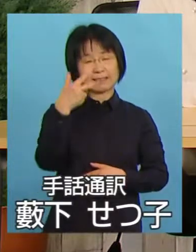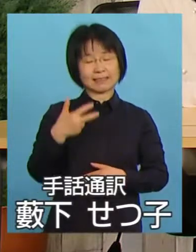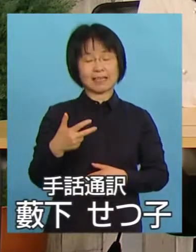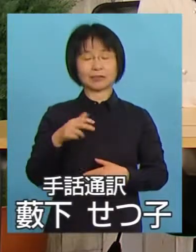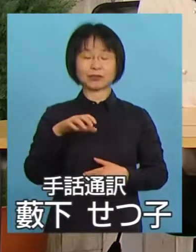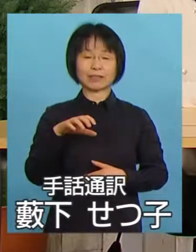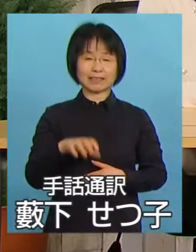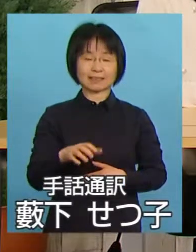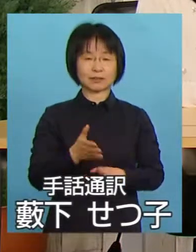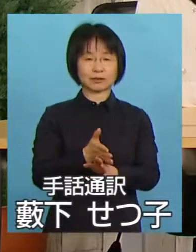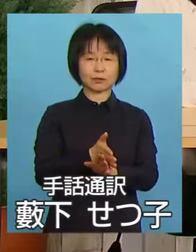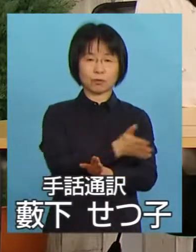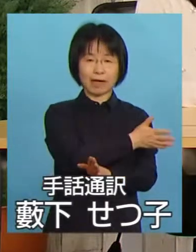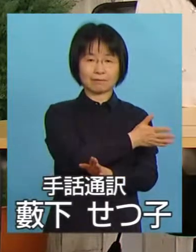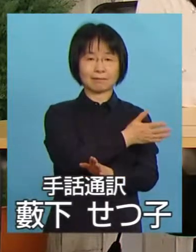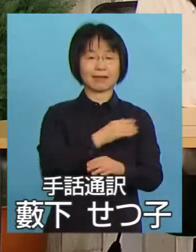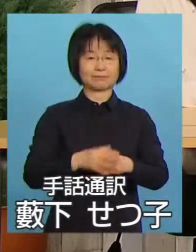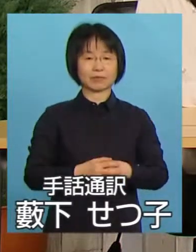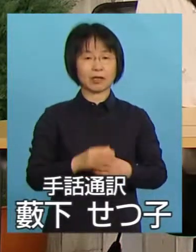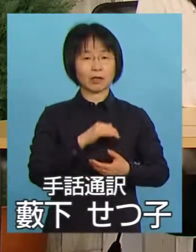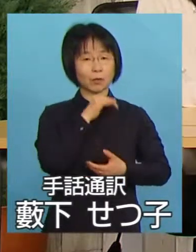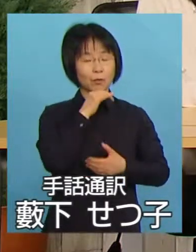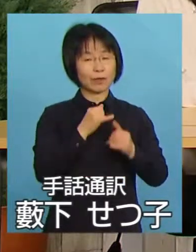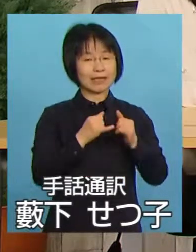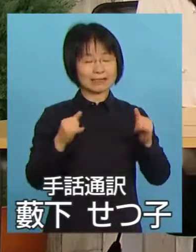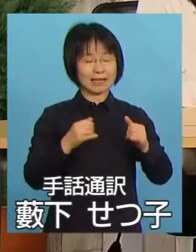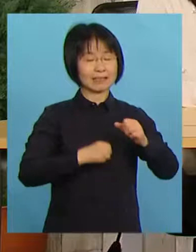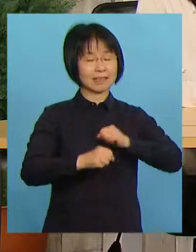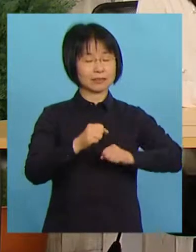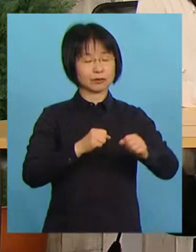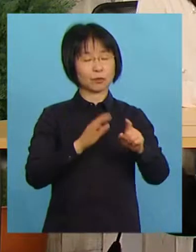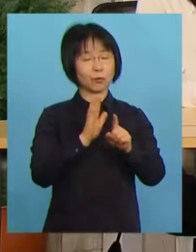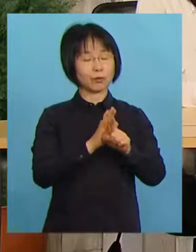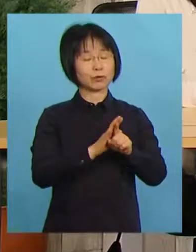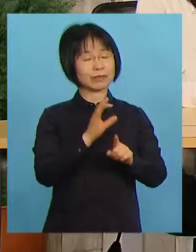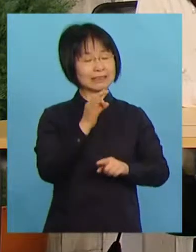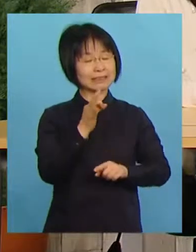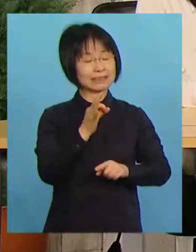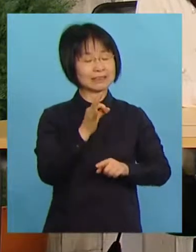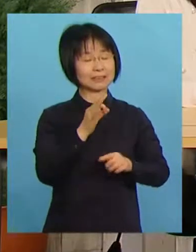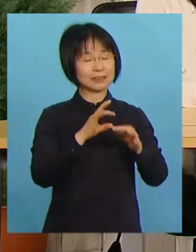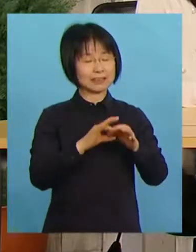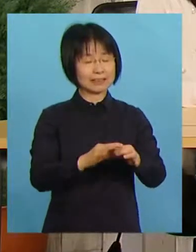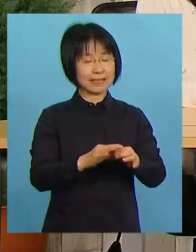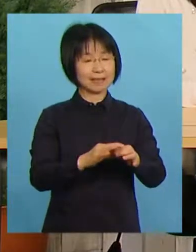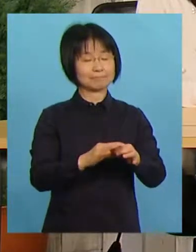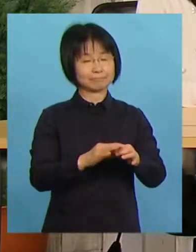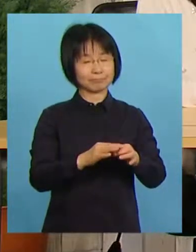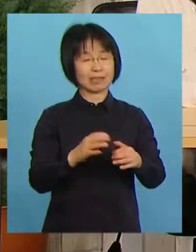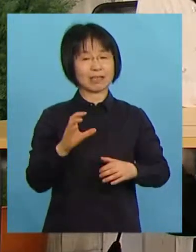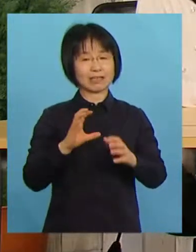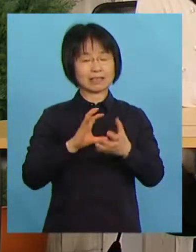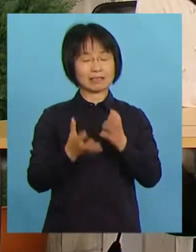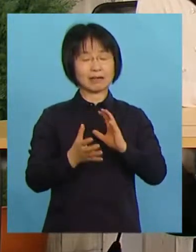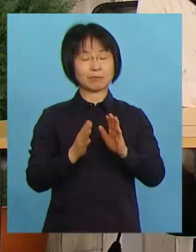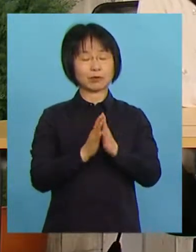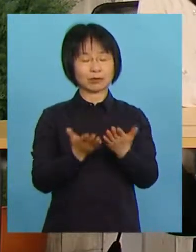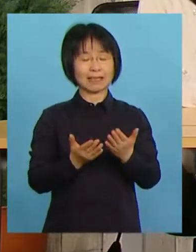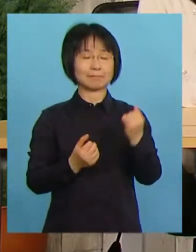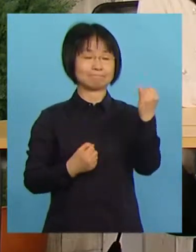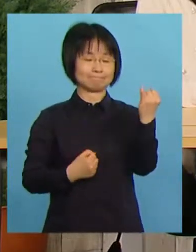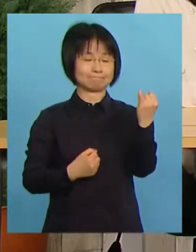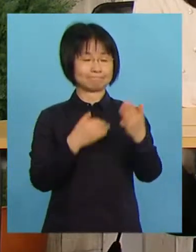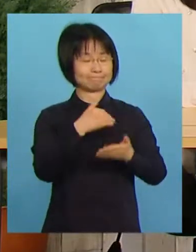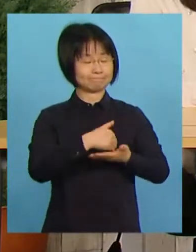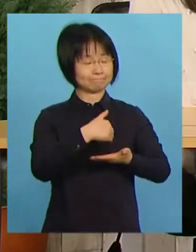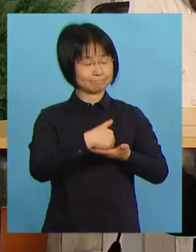こんにちは、市役所です。続いて後半は高齢者活動補助金について長寿福祉課の岩本さんにお話を